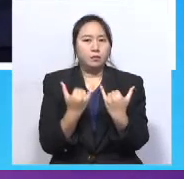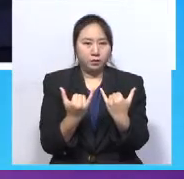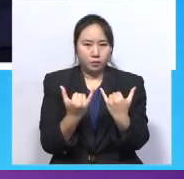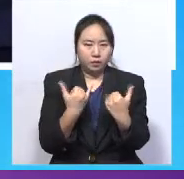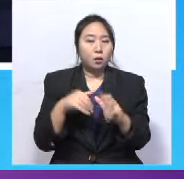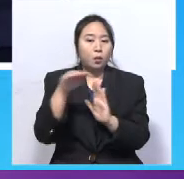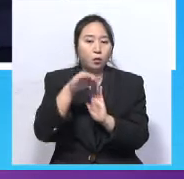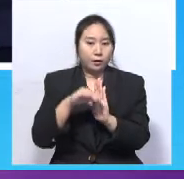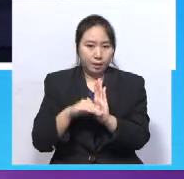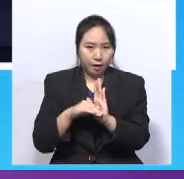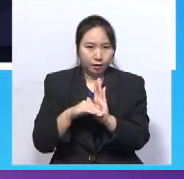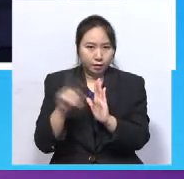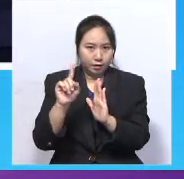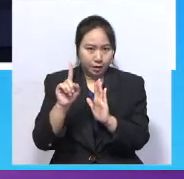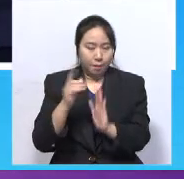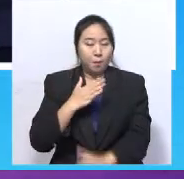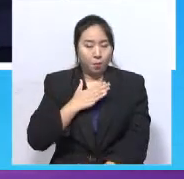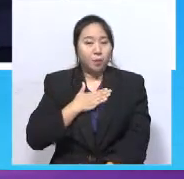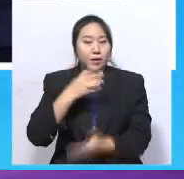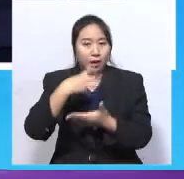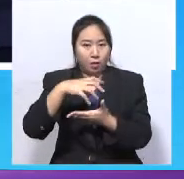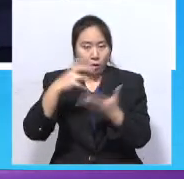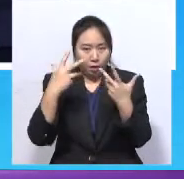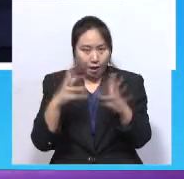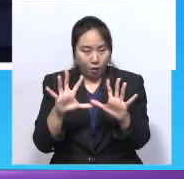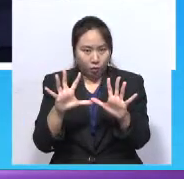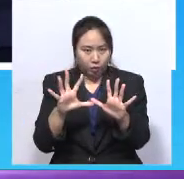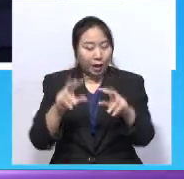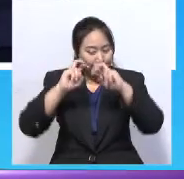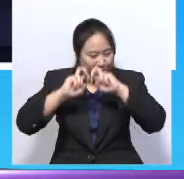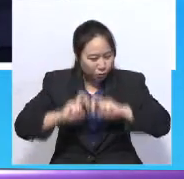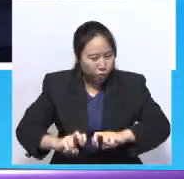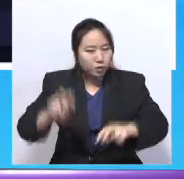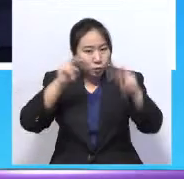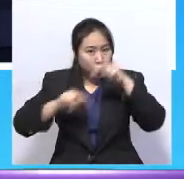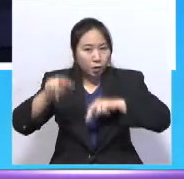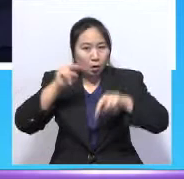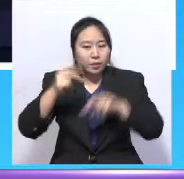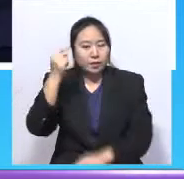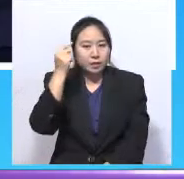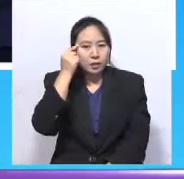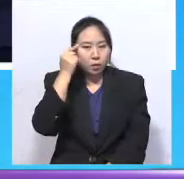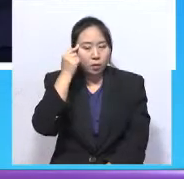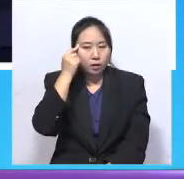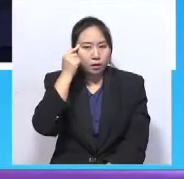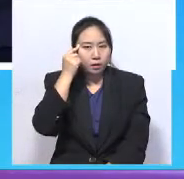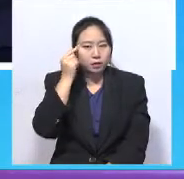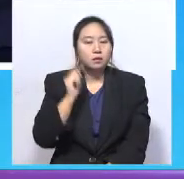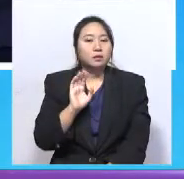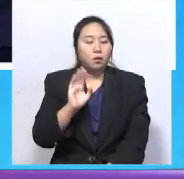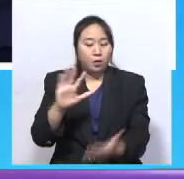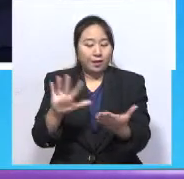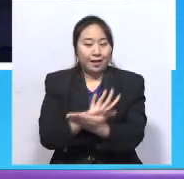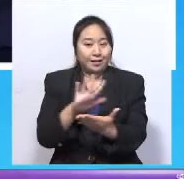บวนการก็จะเป็นอย่างที่ผมนำเรียนนะครับแต่การพิสูจน์ทราบเนี่ยก็คงจะเป็นเรื่องของเอกส